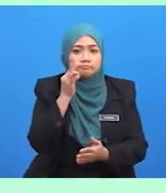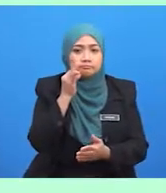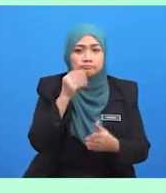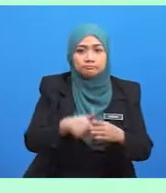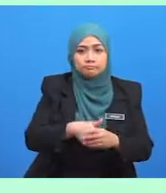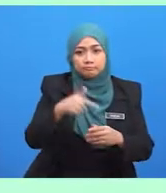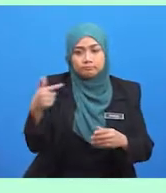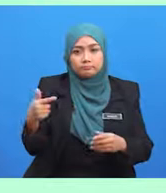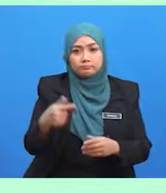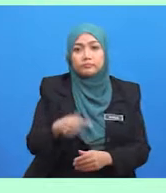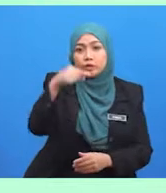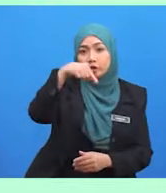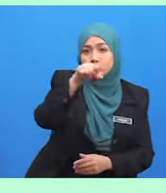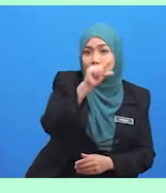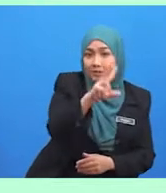Q3, Q4.